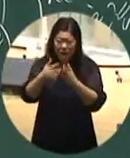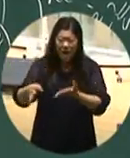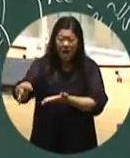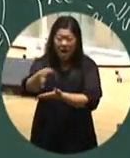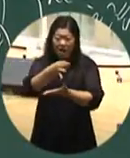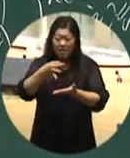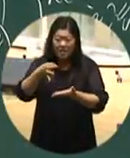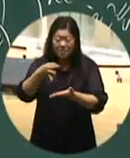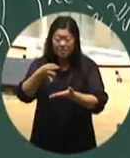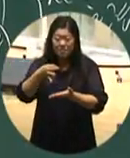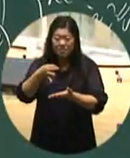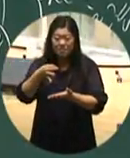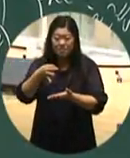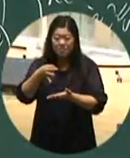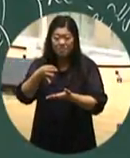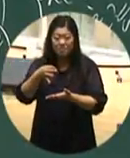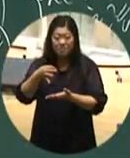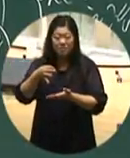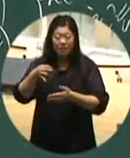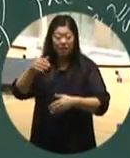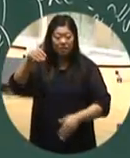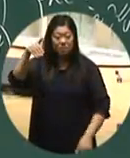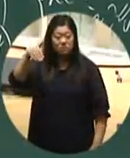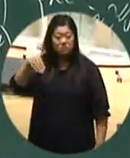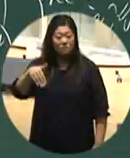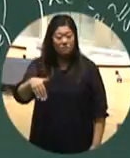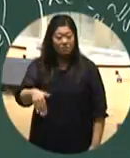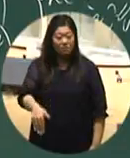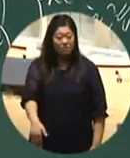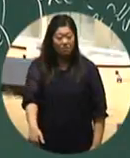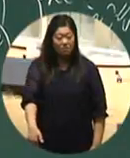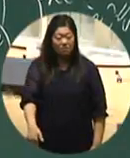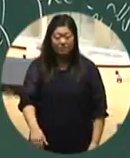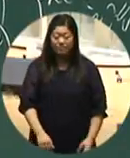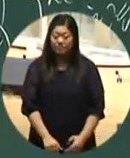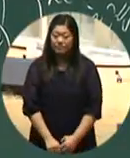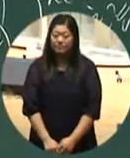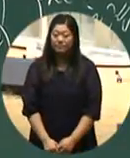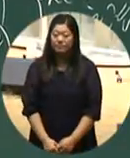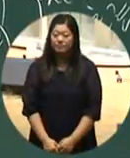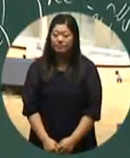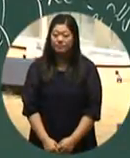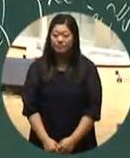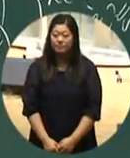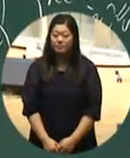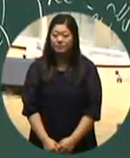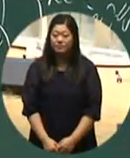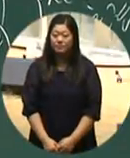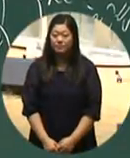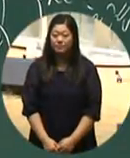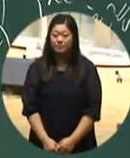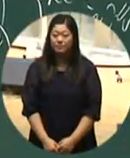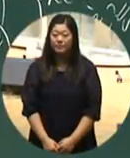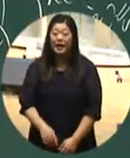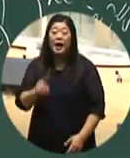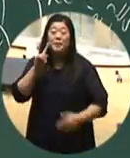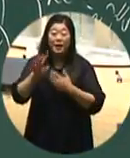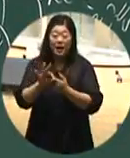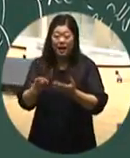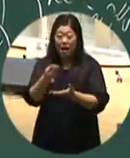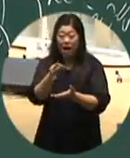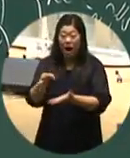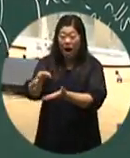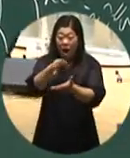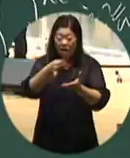안 나옵니다. You know what's happening around the world and the churches around the world. If they don't pass around the offering basket, people will not give offering. 그게 뭐 헌금입니까? Is